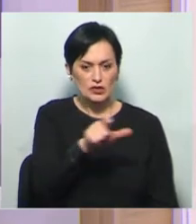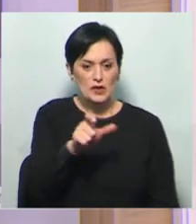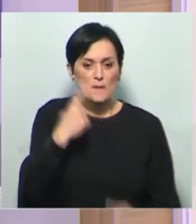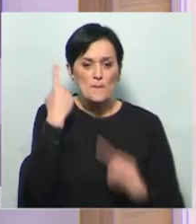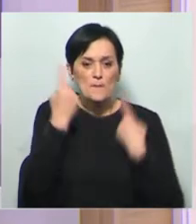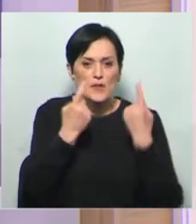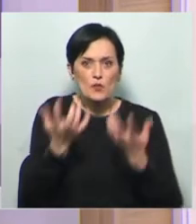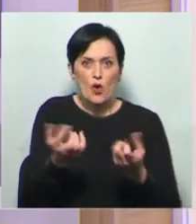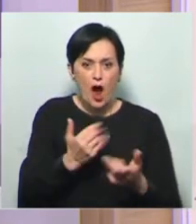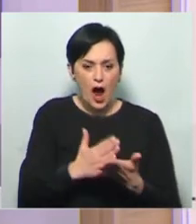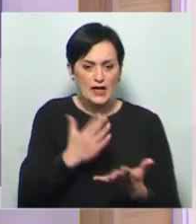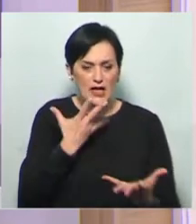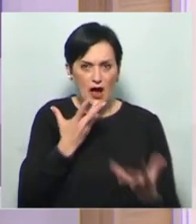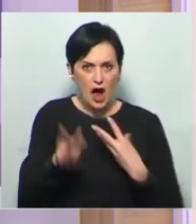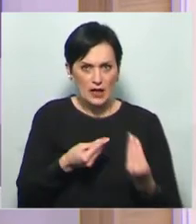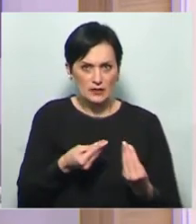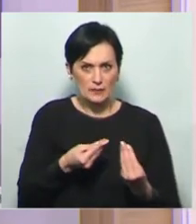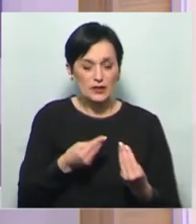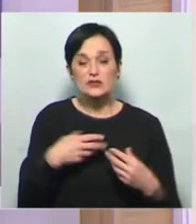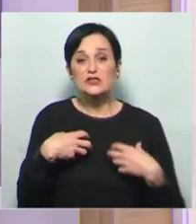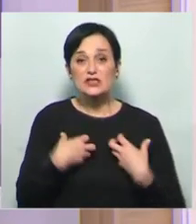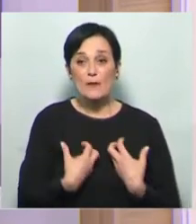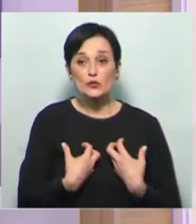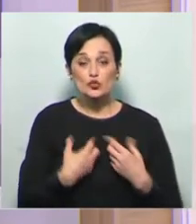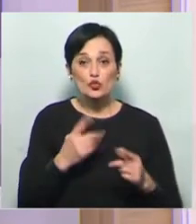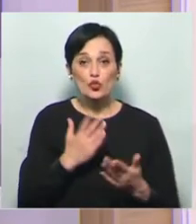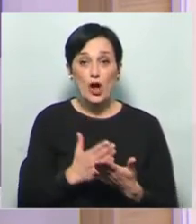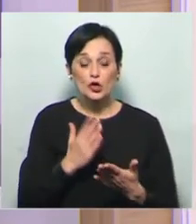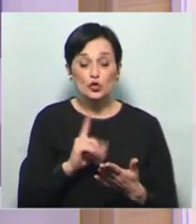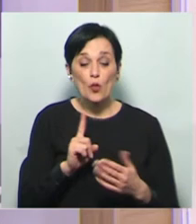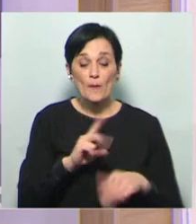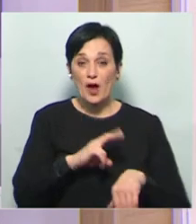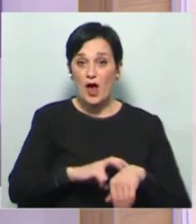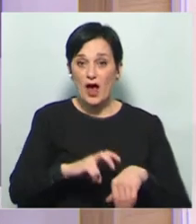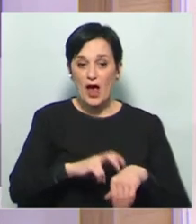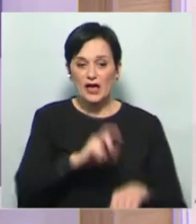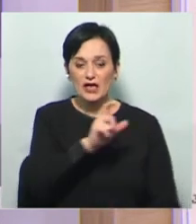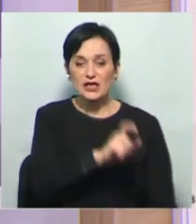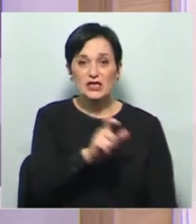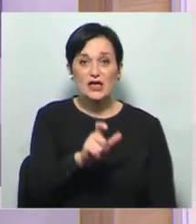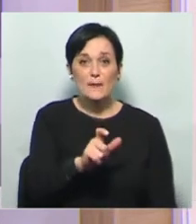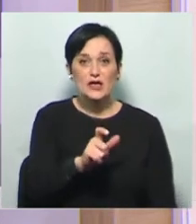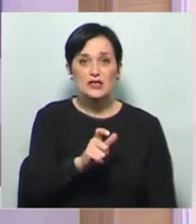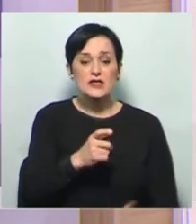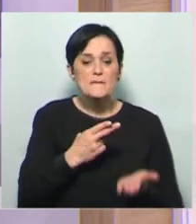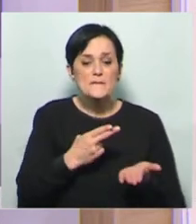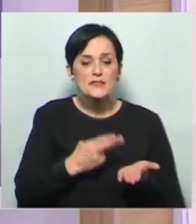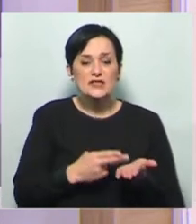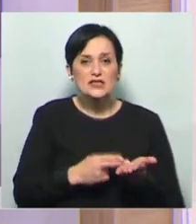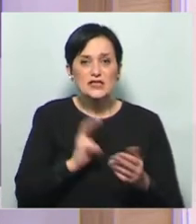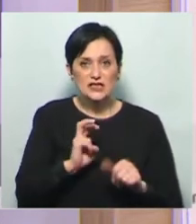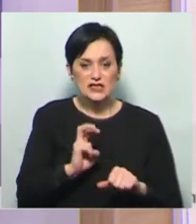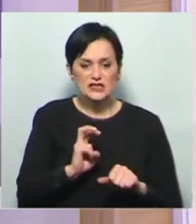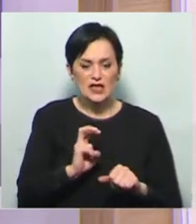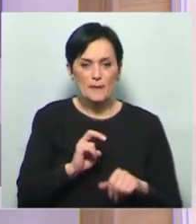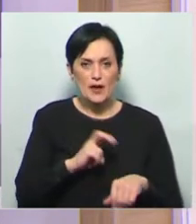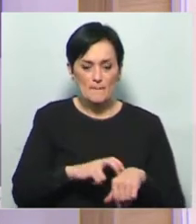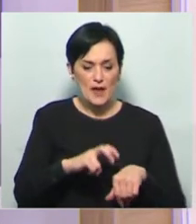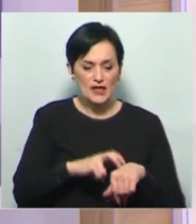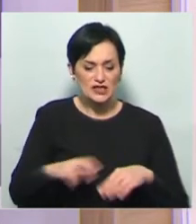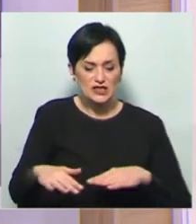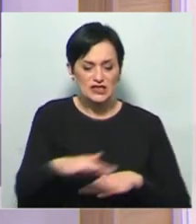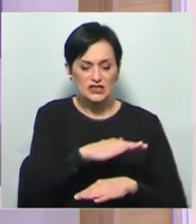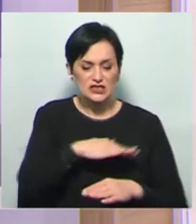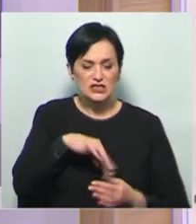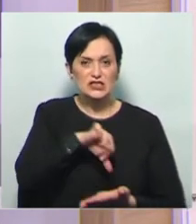ინფორმაციიდან არის ყალბი. და სამწუხაროა, რომ ექიმებს და მტკიცებითი მედიცინის წარმომადგენლებს